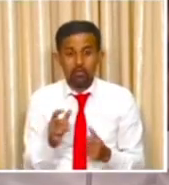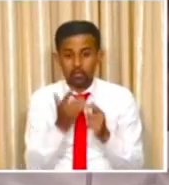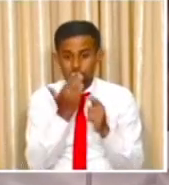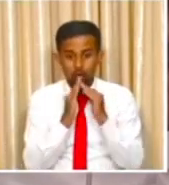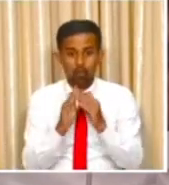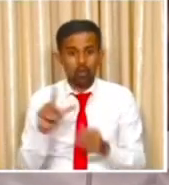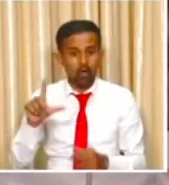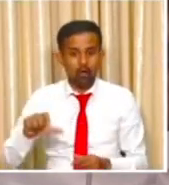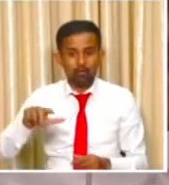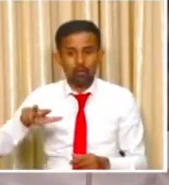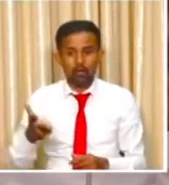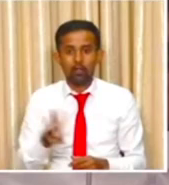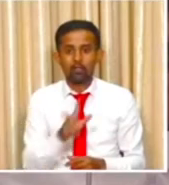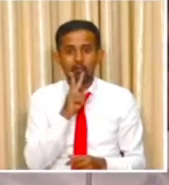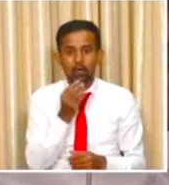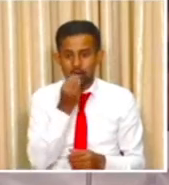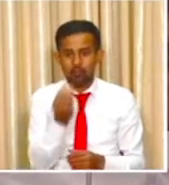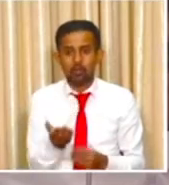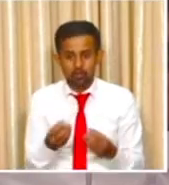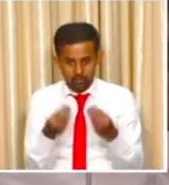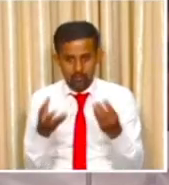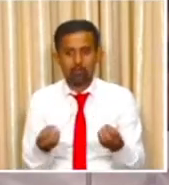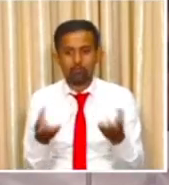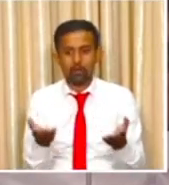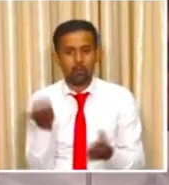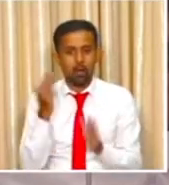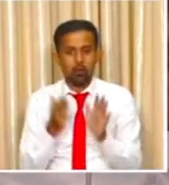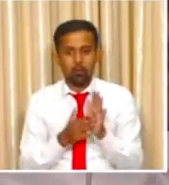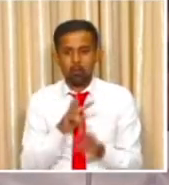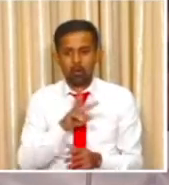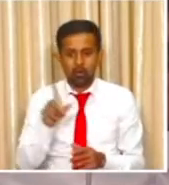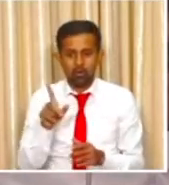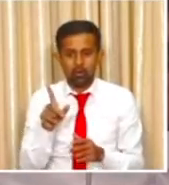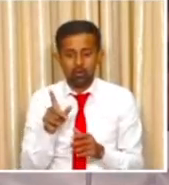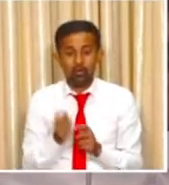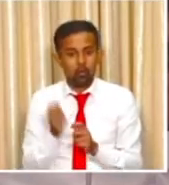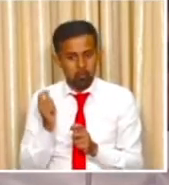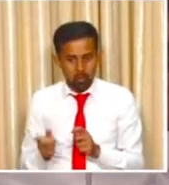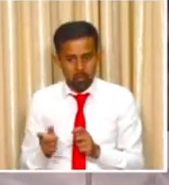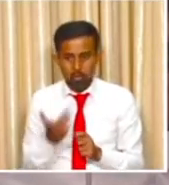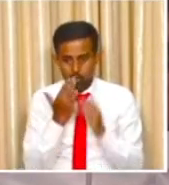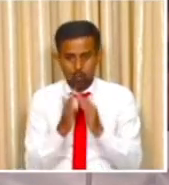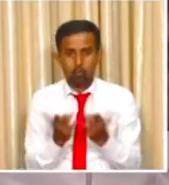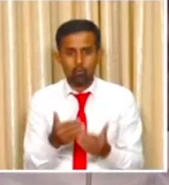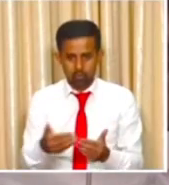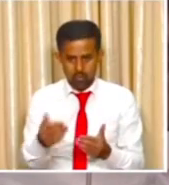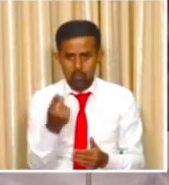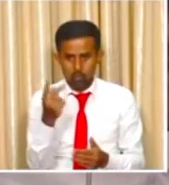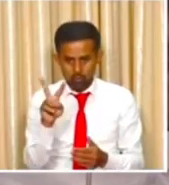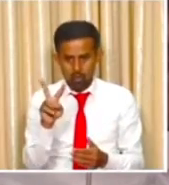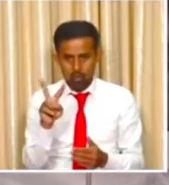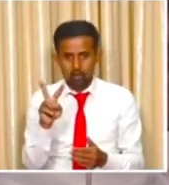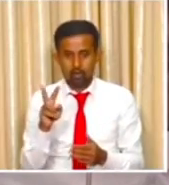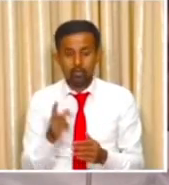7800කට දිවාහාර වෙල් ලබා දෙන්න කටයුතු කරගෙන යනවා. දැන් පහුගිය මාර්තු 21 වෙනකන් අවශ්‍ය මුදල් ගෙව්වා. දැන් පාසල් පටන් ගන්න 12 වෙනිදා. ඒ